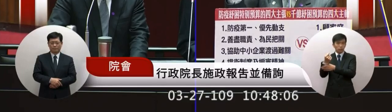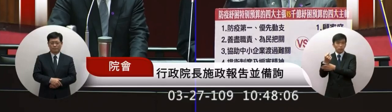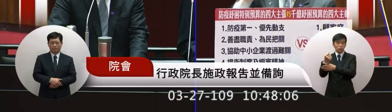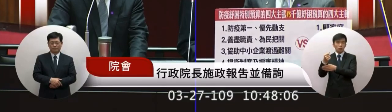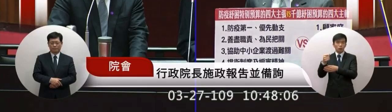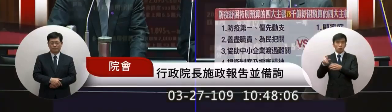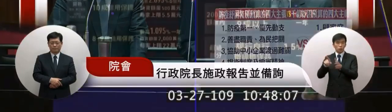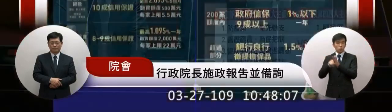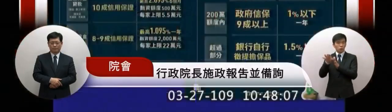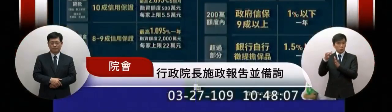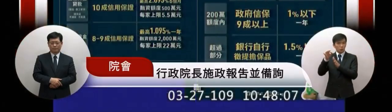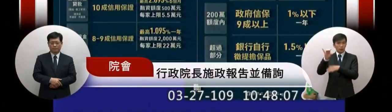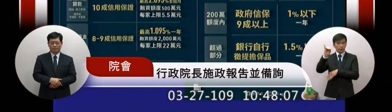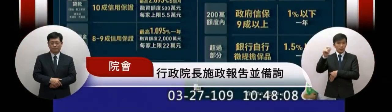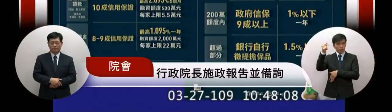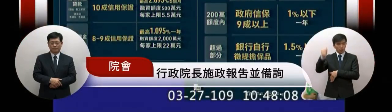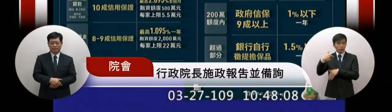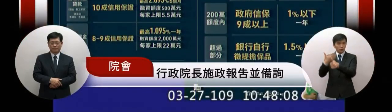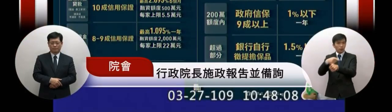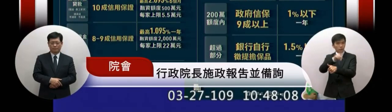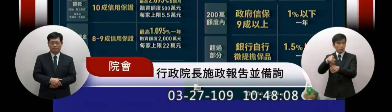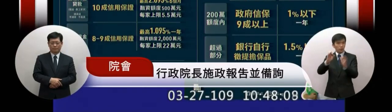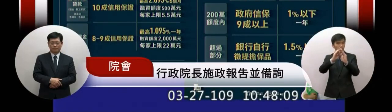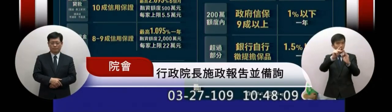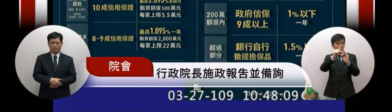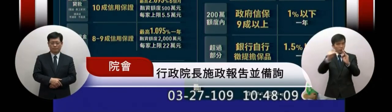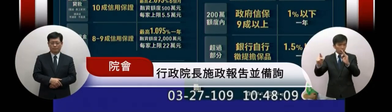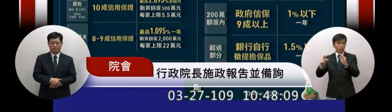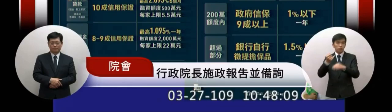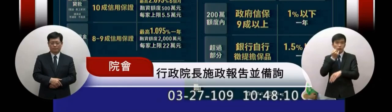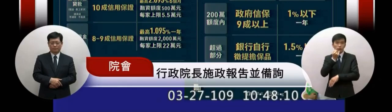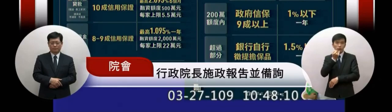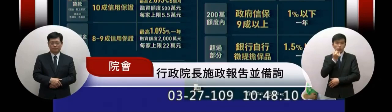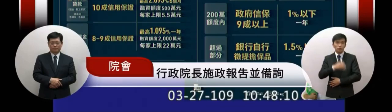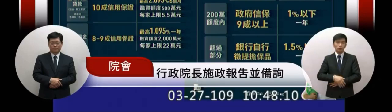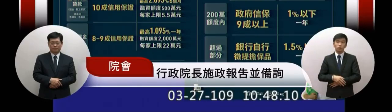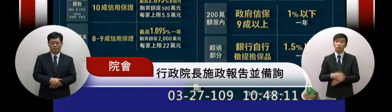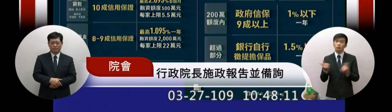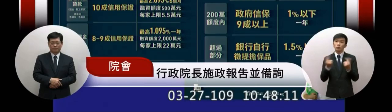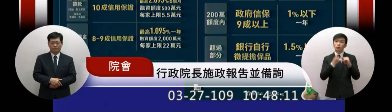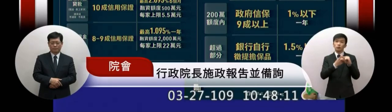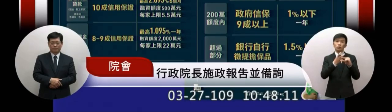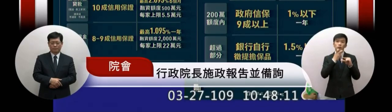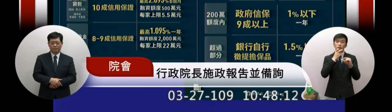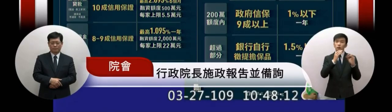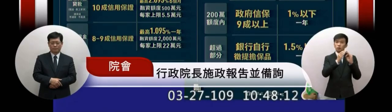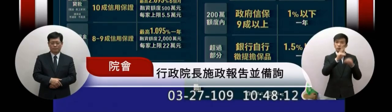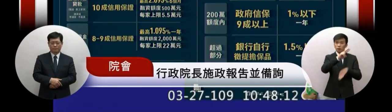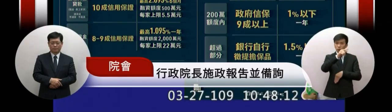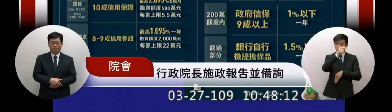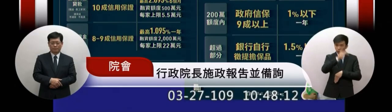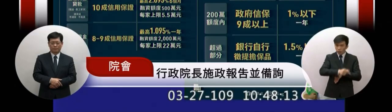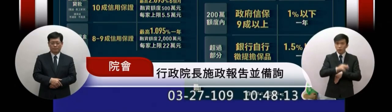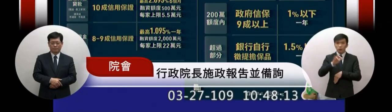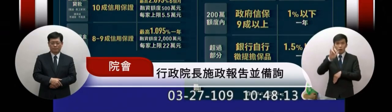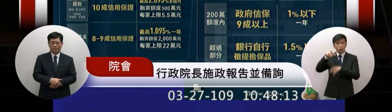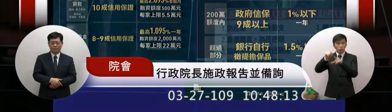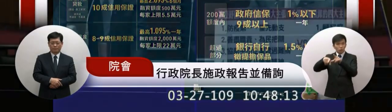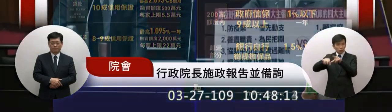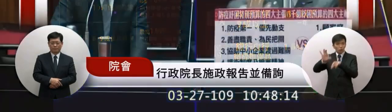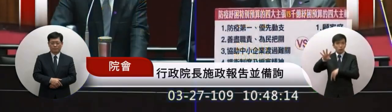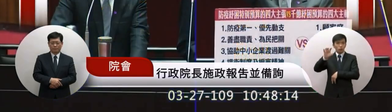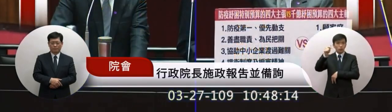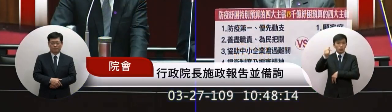疫贷款，都包括中央银行2000亿，都包括航空业500亿。